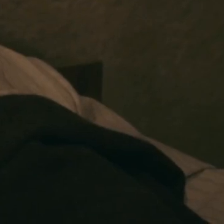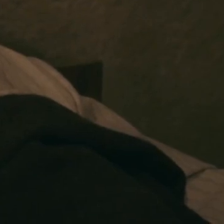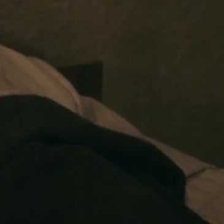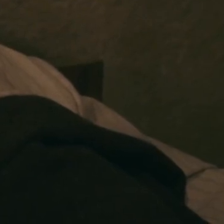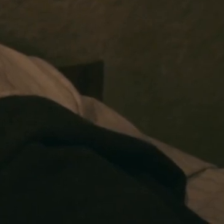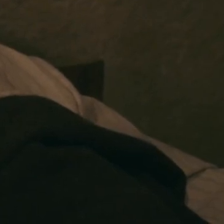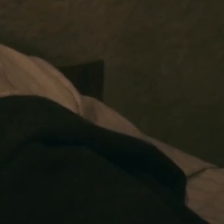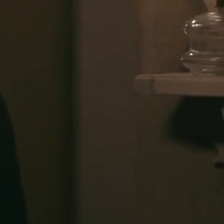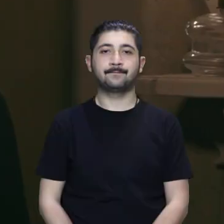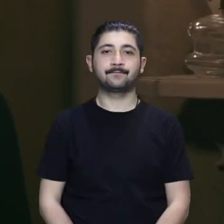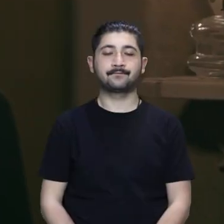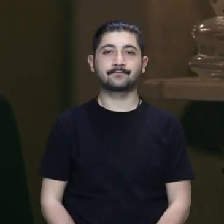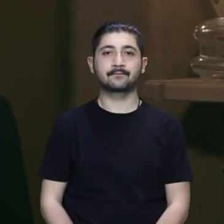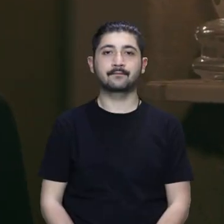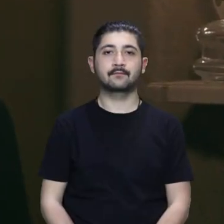Ali.